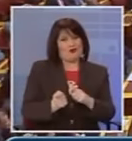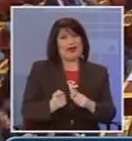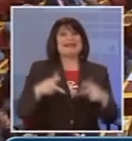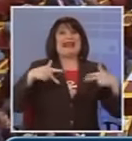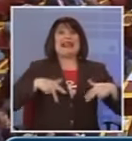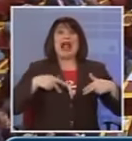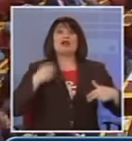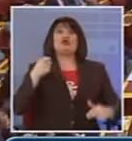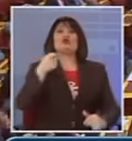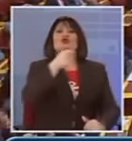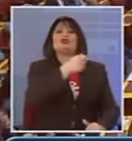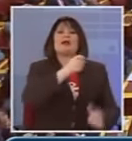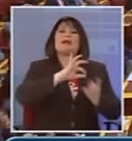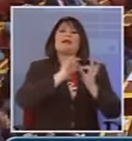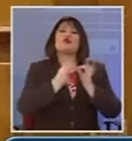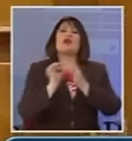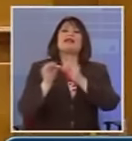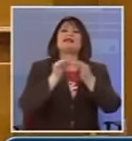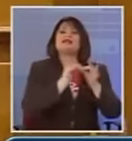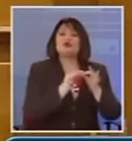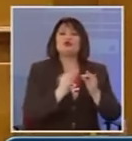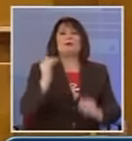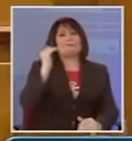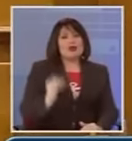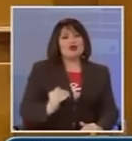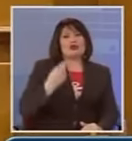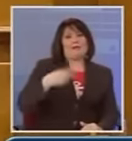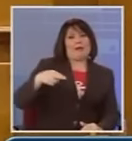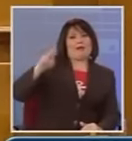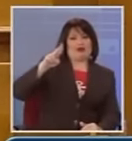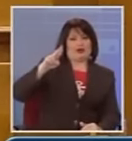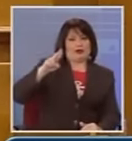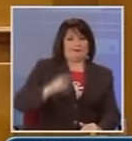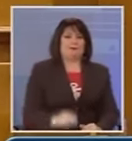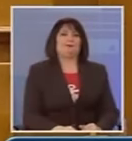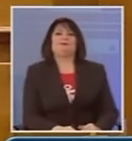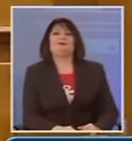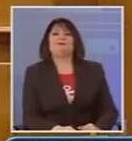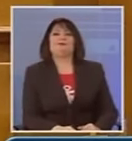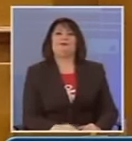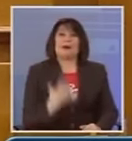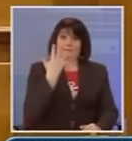κράτη και διεθνείς οργανισμούς. Και μειώσαμε τα επιτόκια από πάνω από